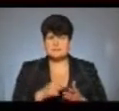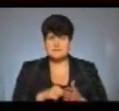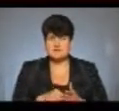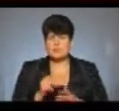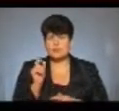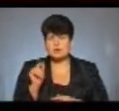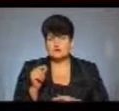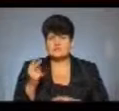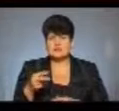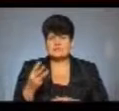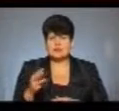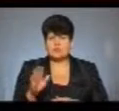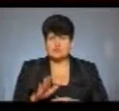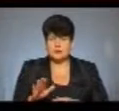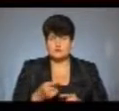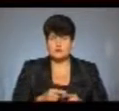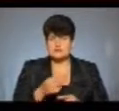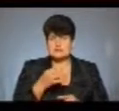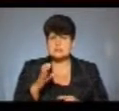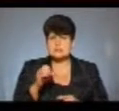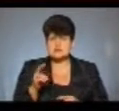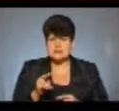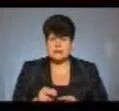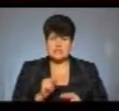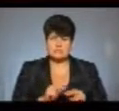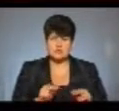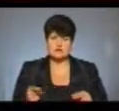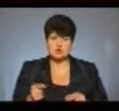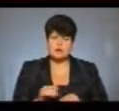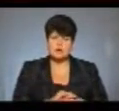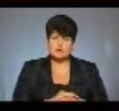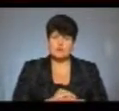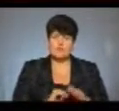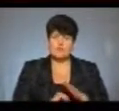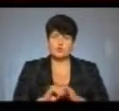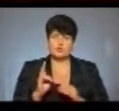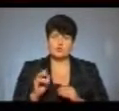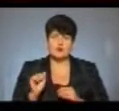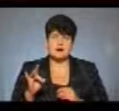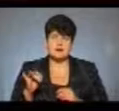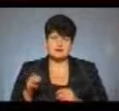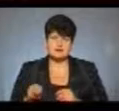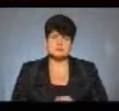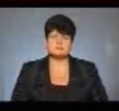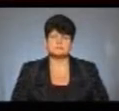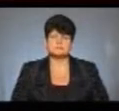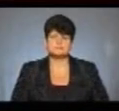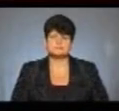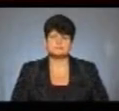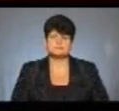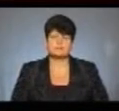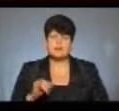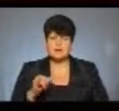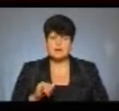понеділок, 23 вересня. Про це розповіла соціальний педагог Тернопільського благодійного фонду «Карітас» Аліна Муц.